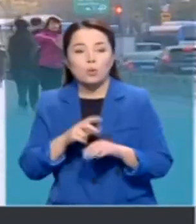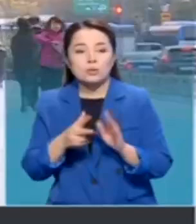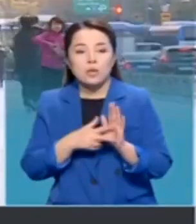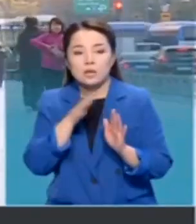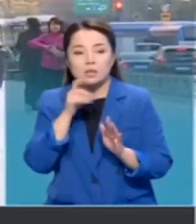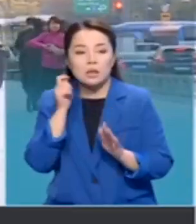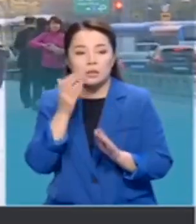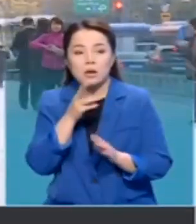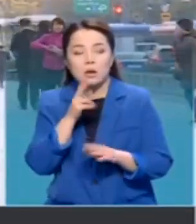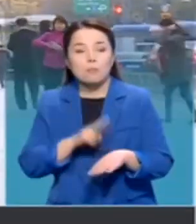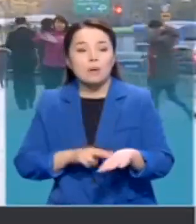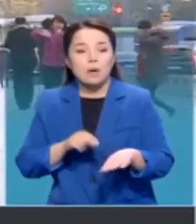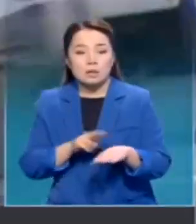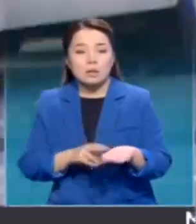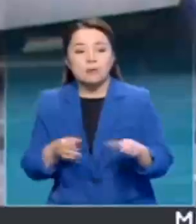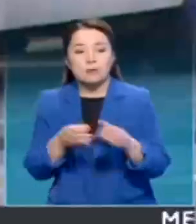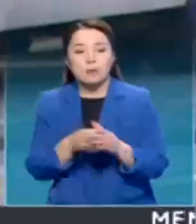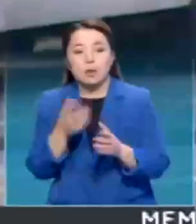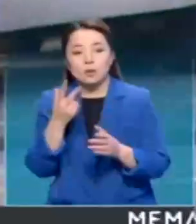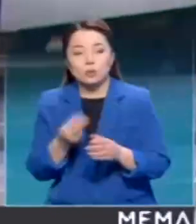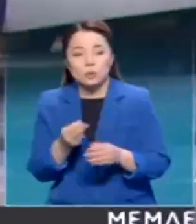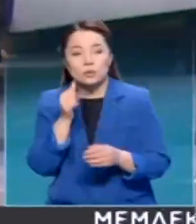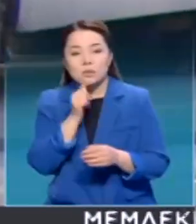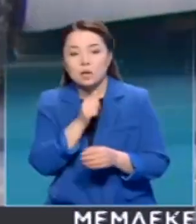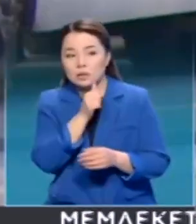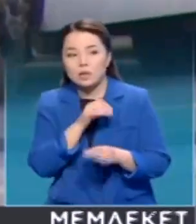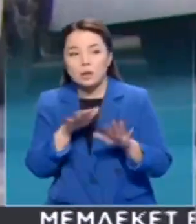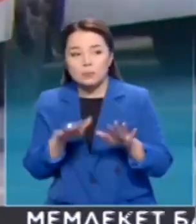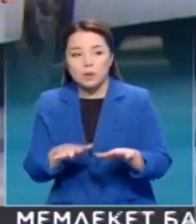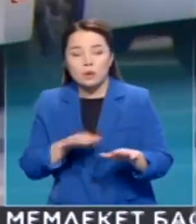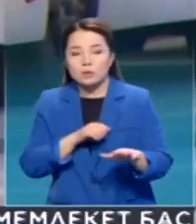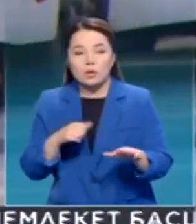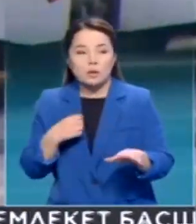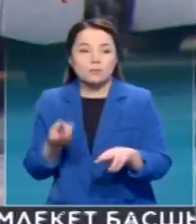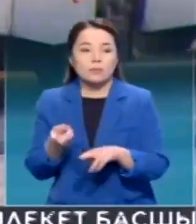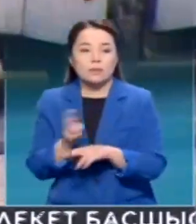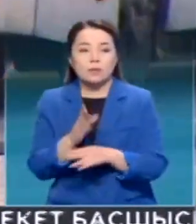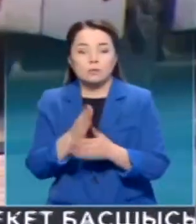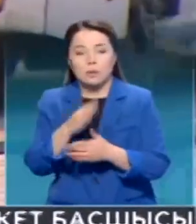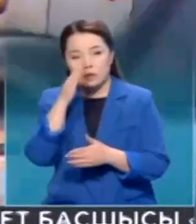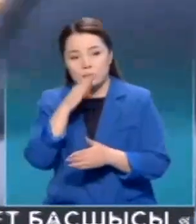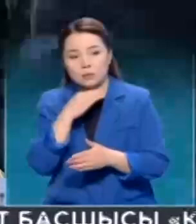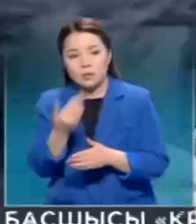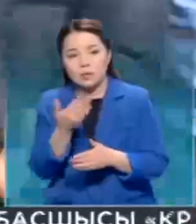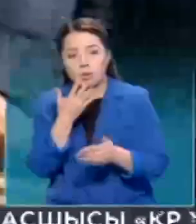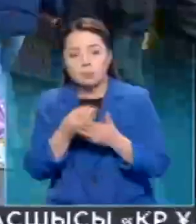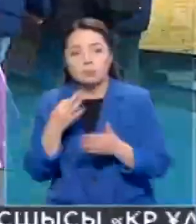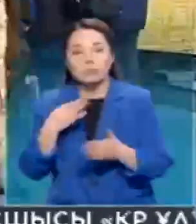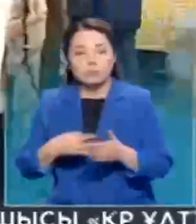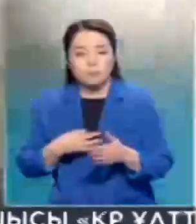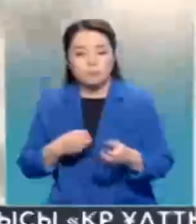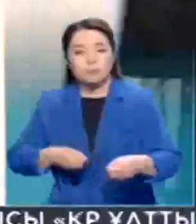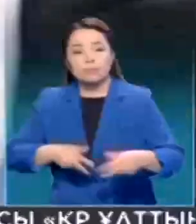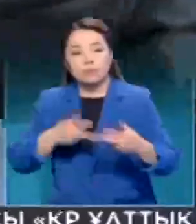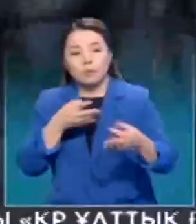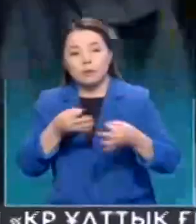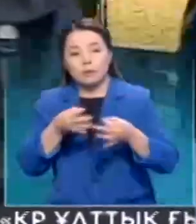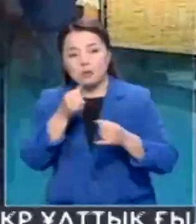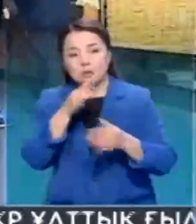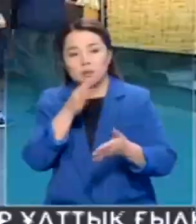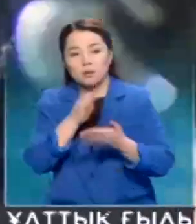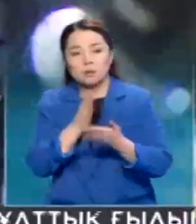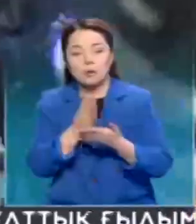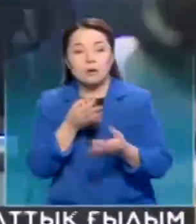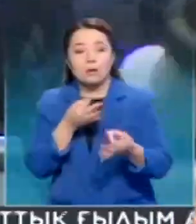18-де. Корея полицейлерінен 3 күн бойы жасырынып, кейін өзі берілген. Қазір оның әкесі ұлымен байланысқа шыға алмай отыр. Соңғы